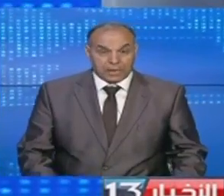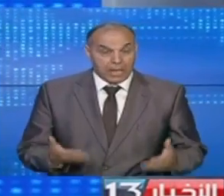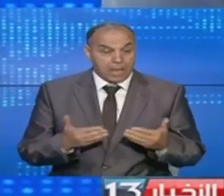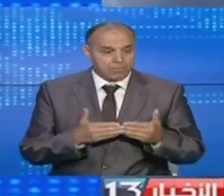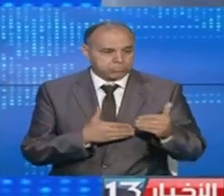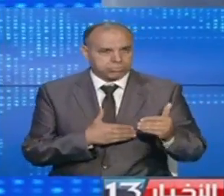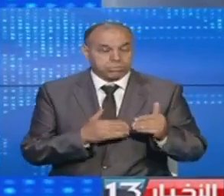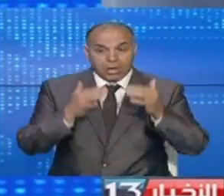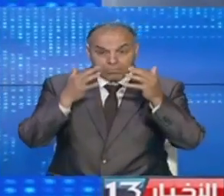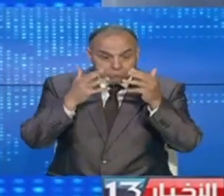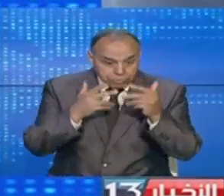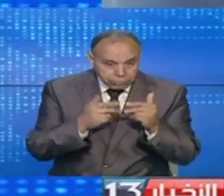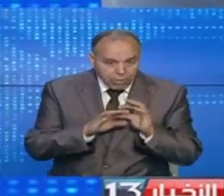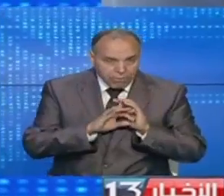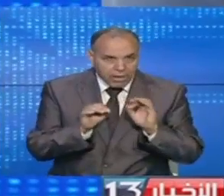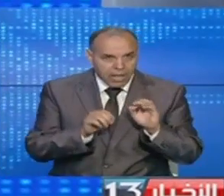بعد صدور نتائج